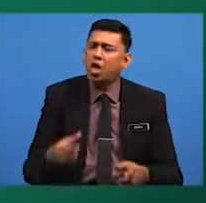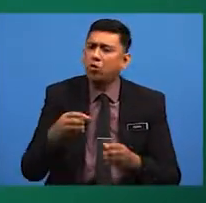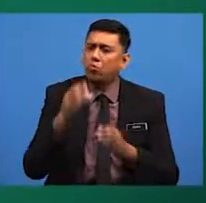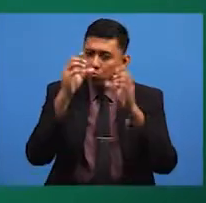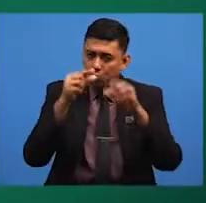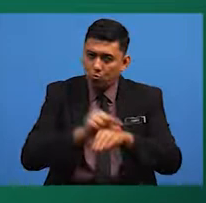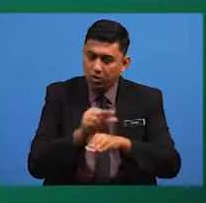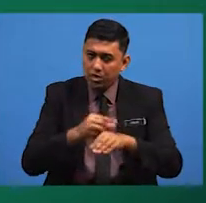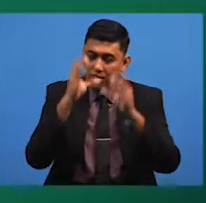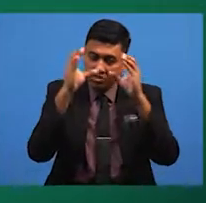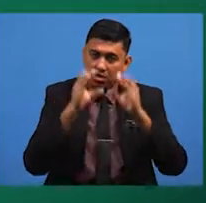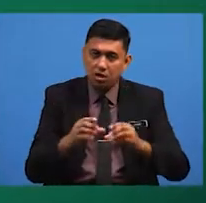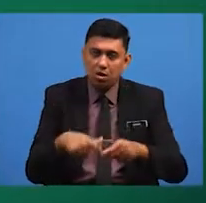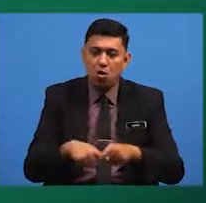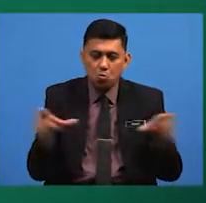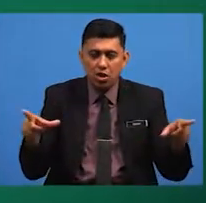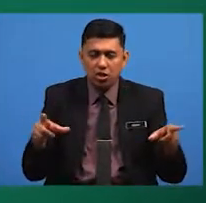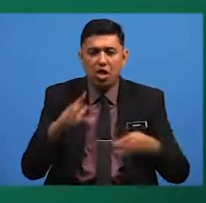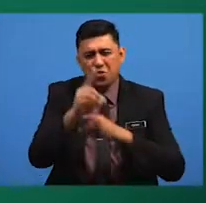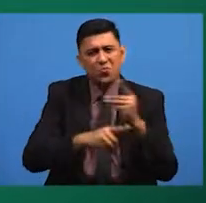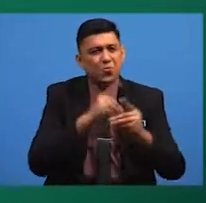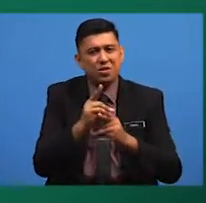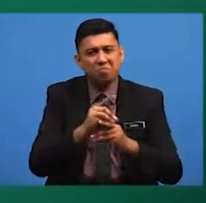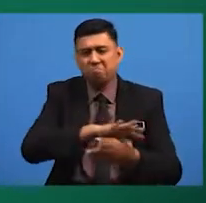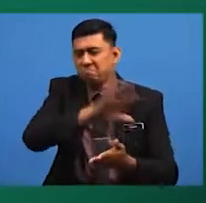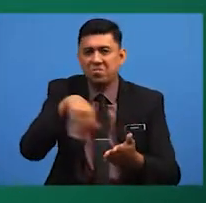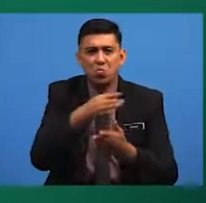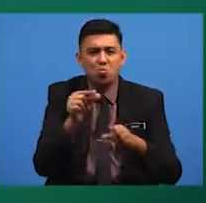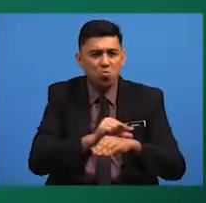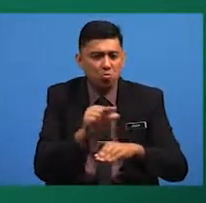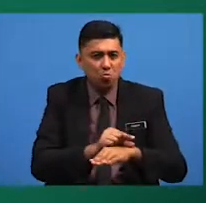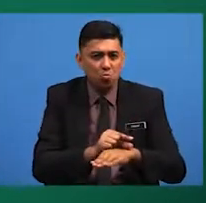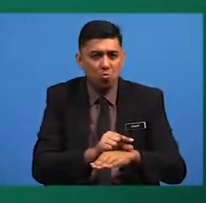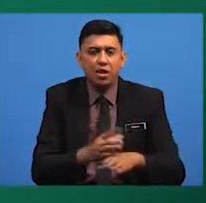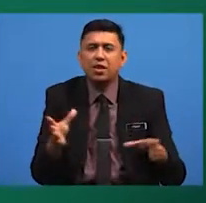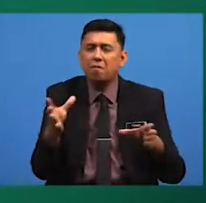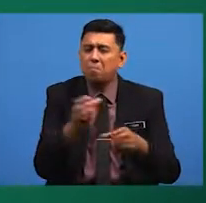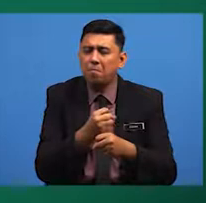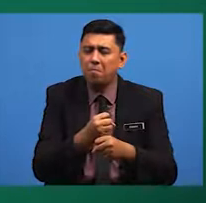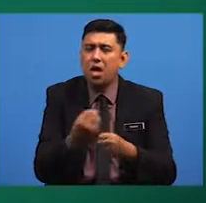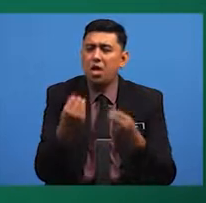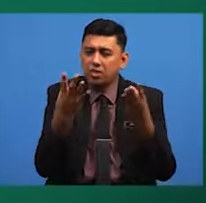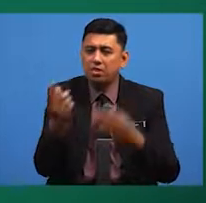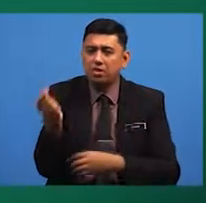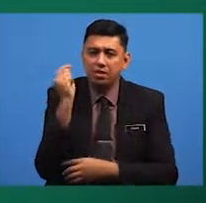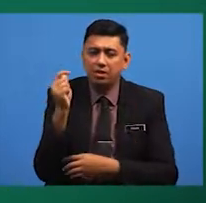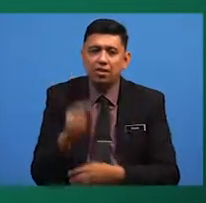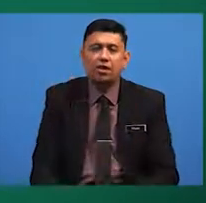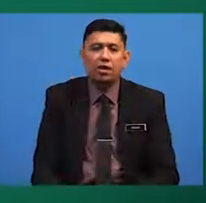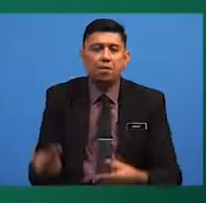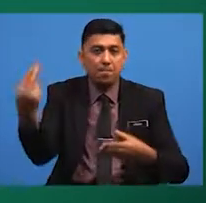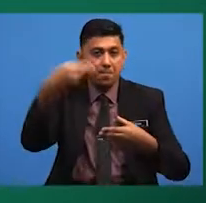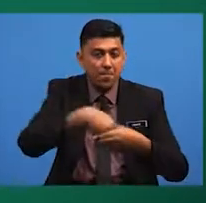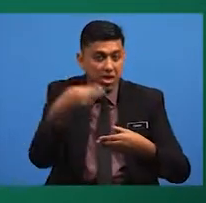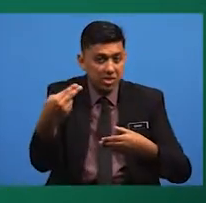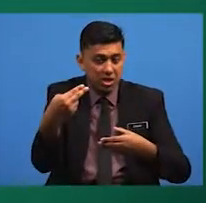di seluruh dunia untuk menjana berbagai bentuk tenaga dan menghasilkan